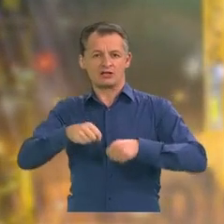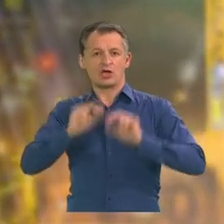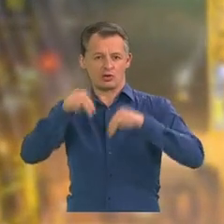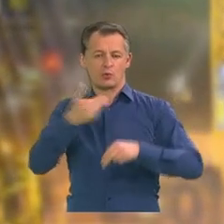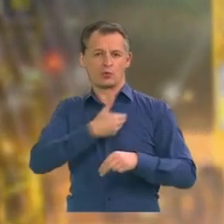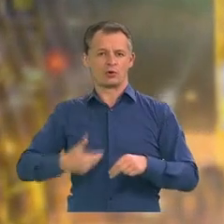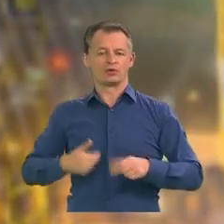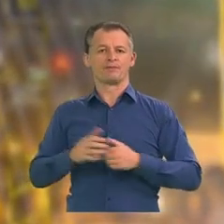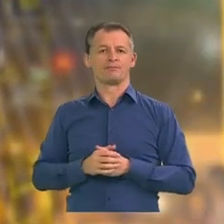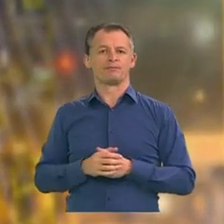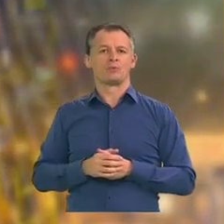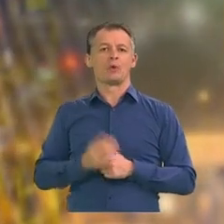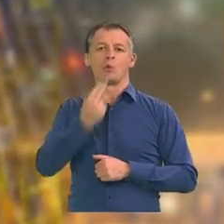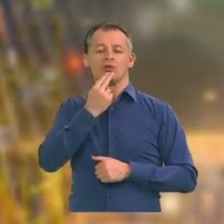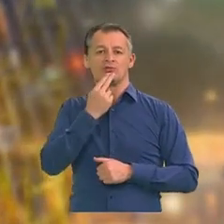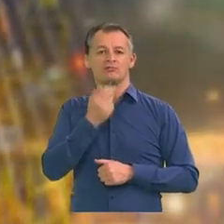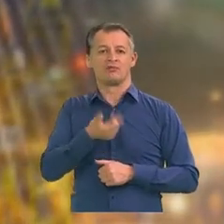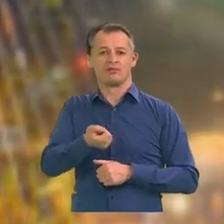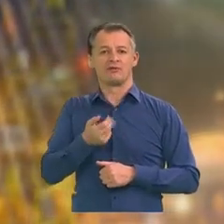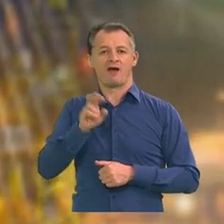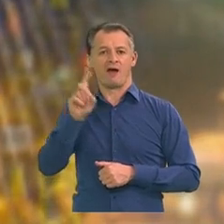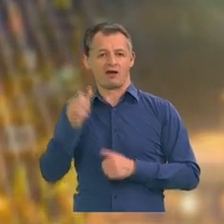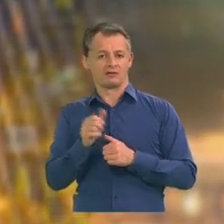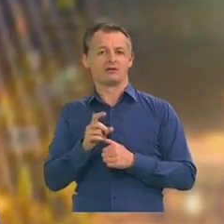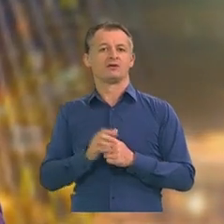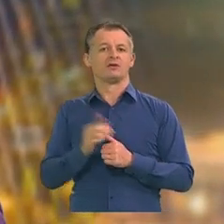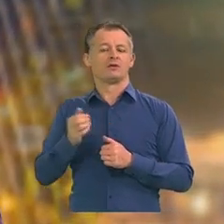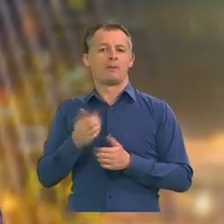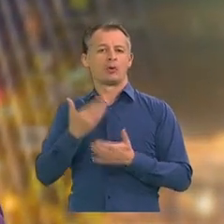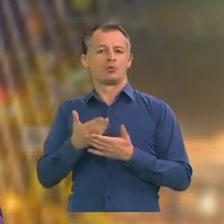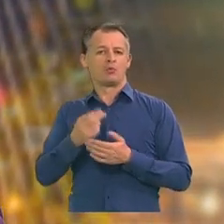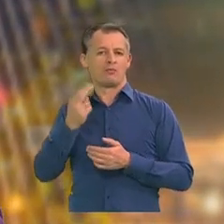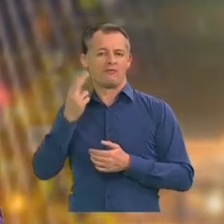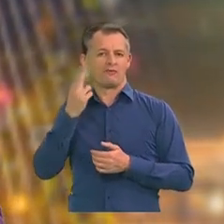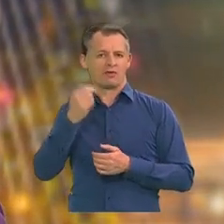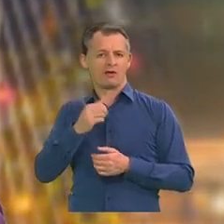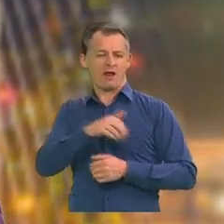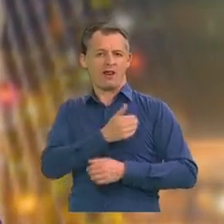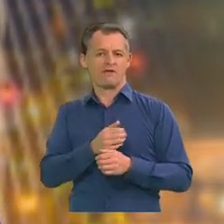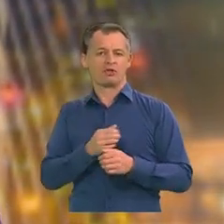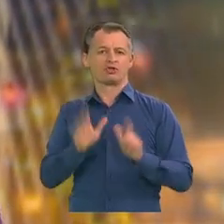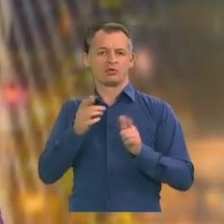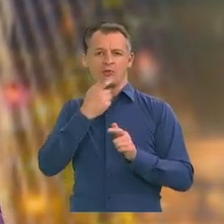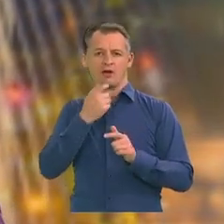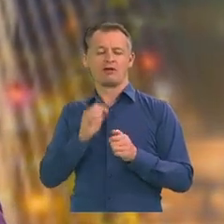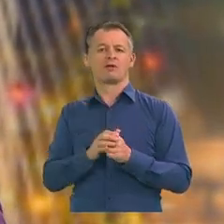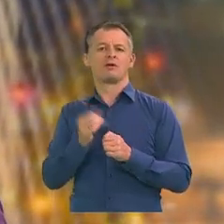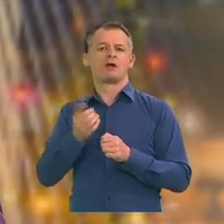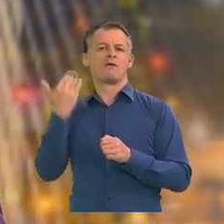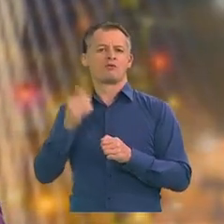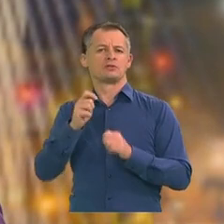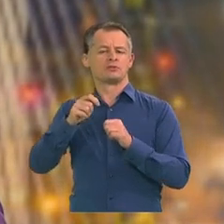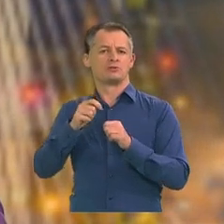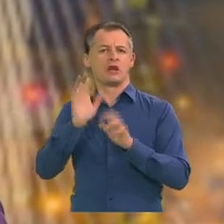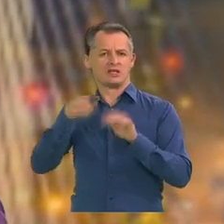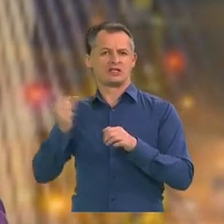Polițiștii din Arad, care s-au ocupat de cazul elevei de 17 ani bătută și umilită de colega ei, au fost sancționați. Agenții sunt